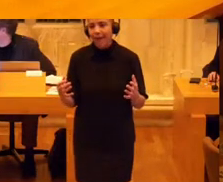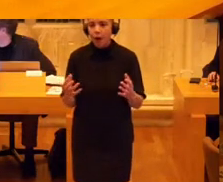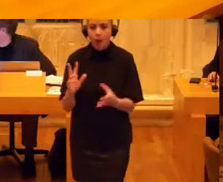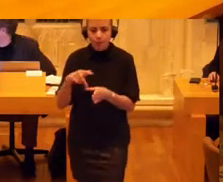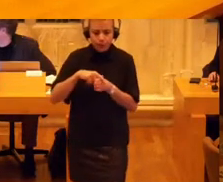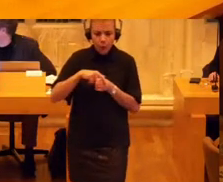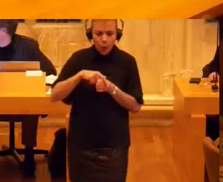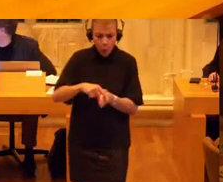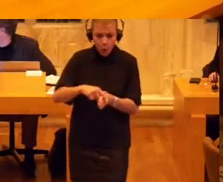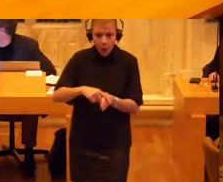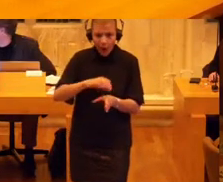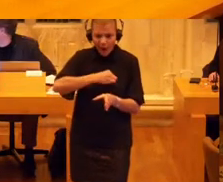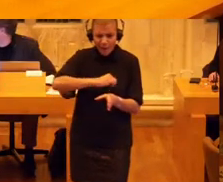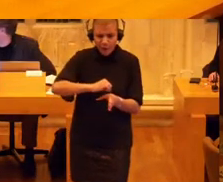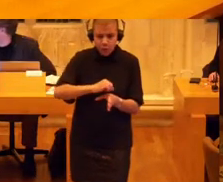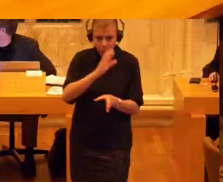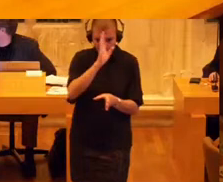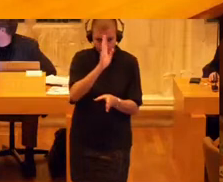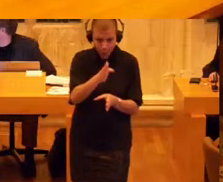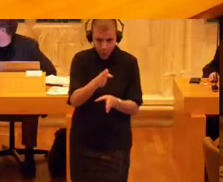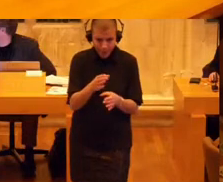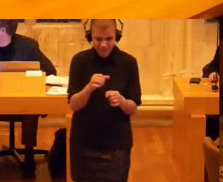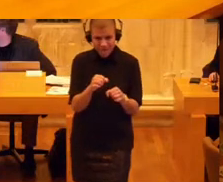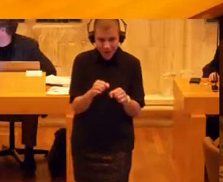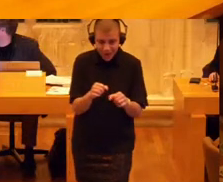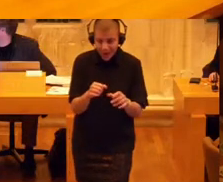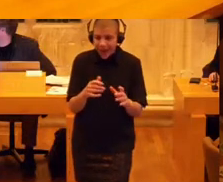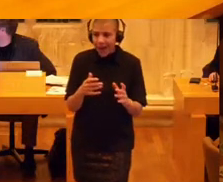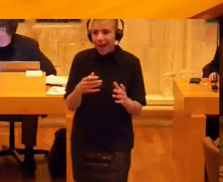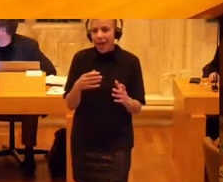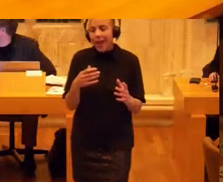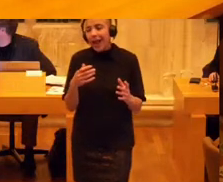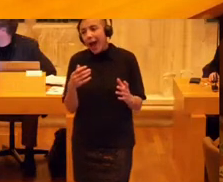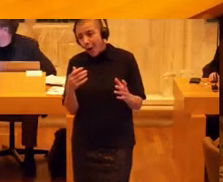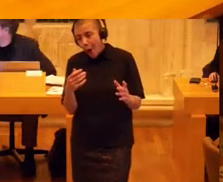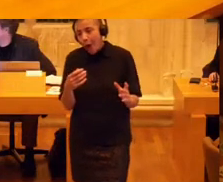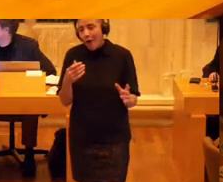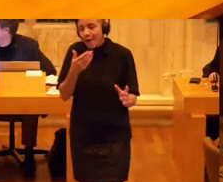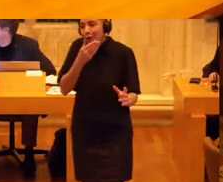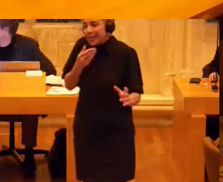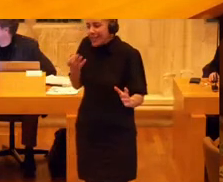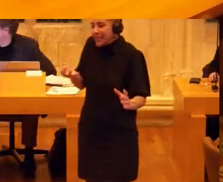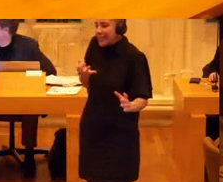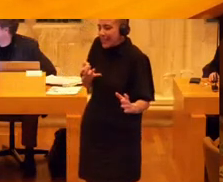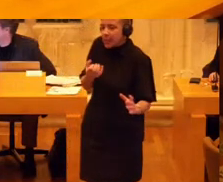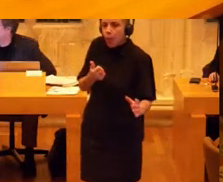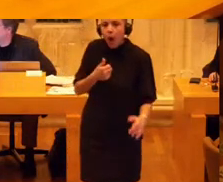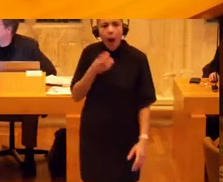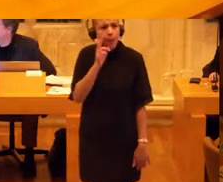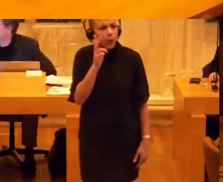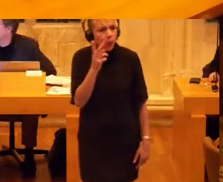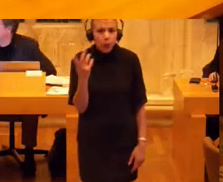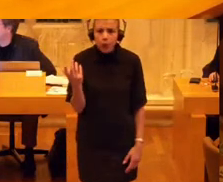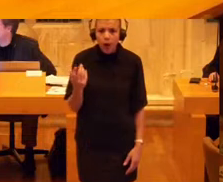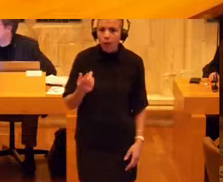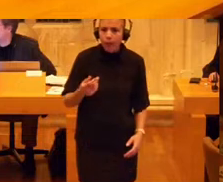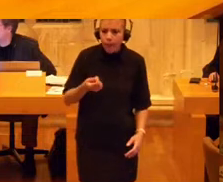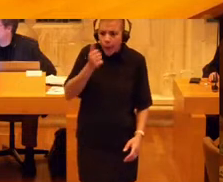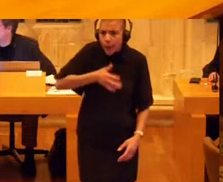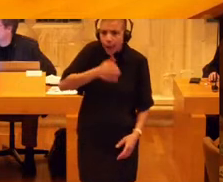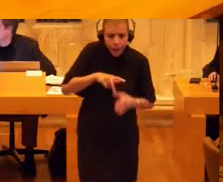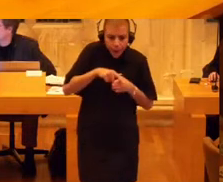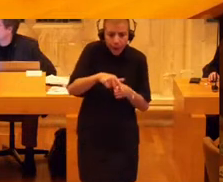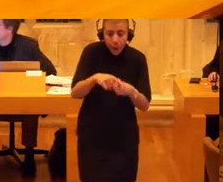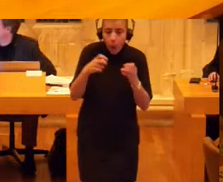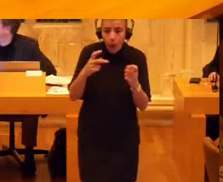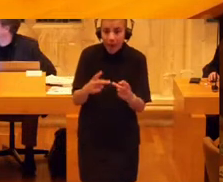je suis un habitué, oui, mais il y a aussi ceux qui commencent le vélo. Et notre optique, c'est aussi de mettre en selle et de mettre en